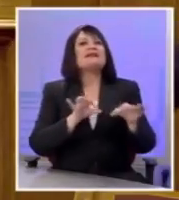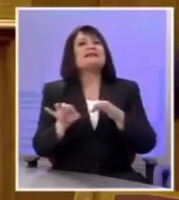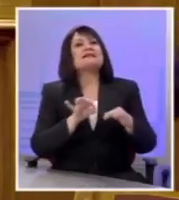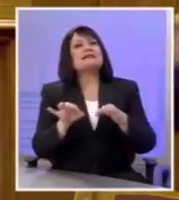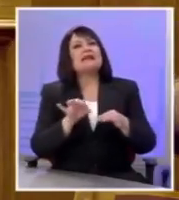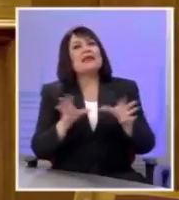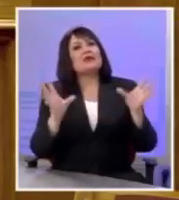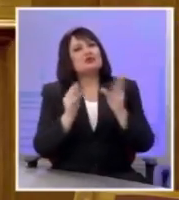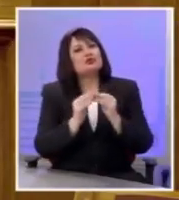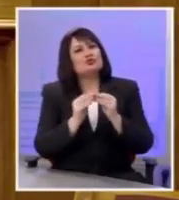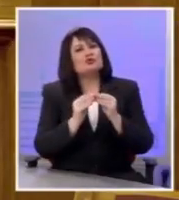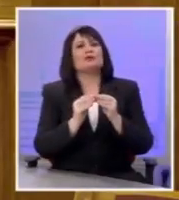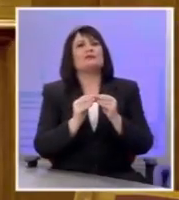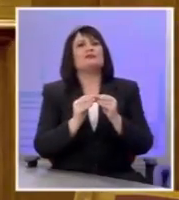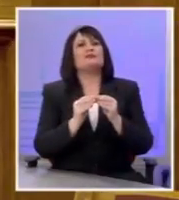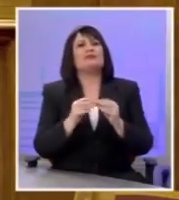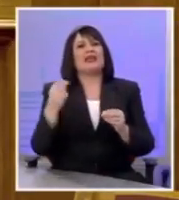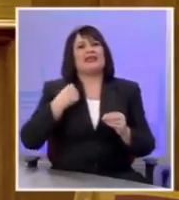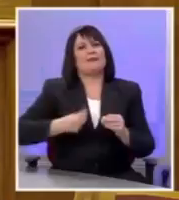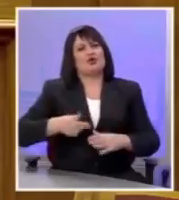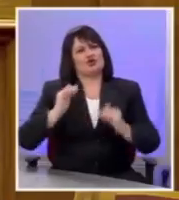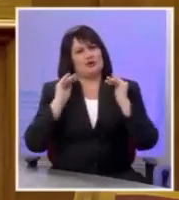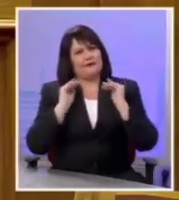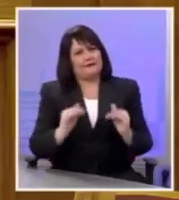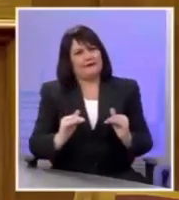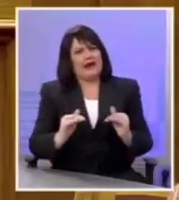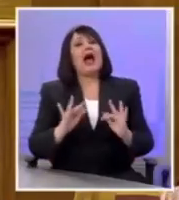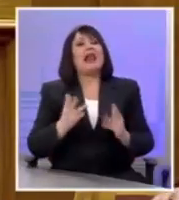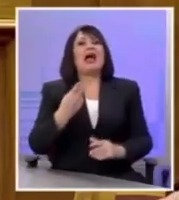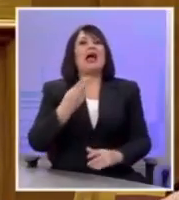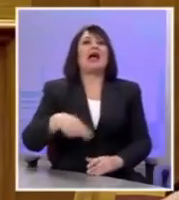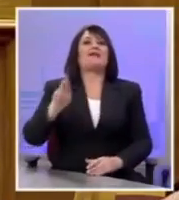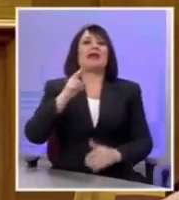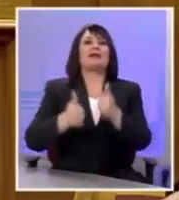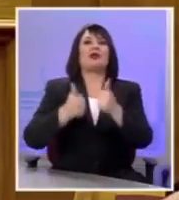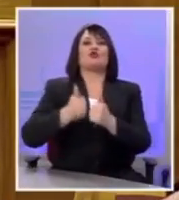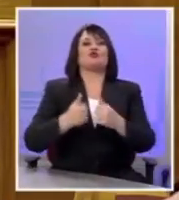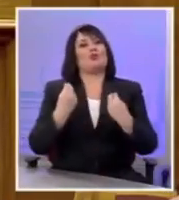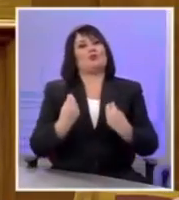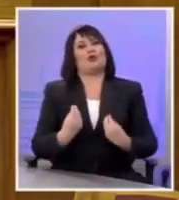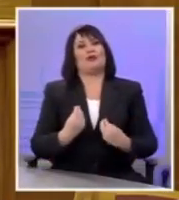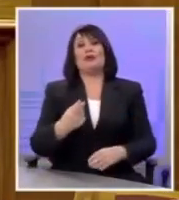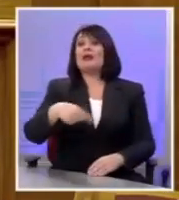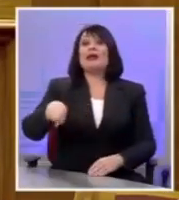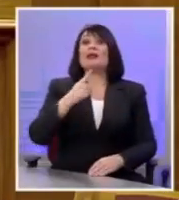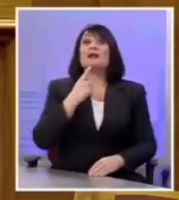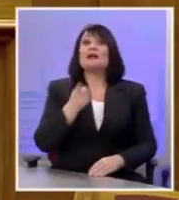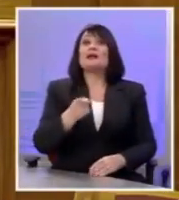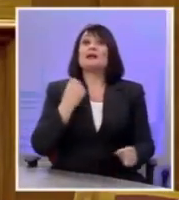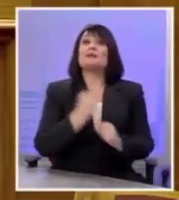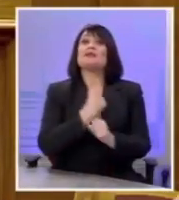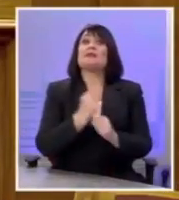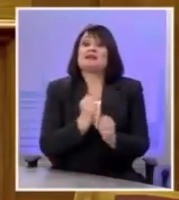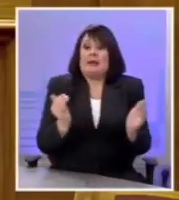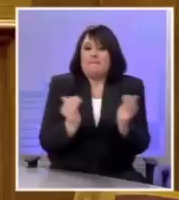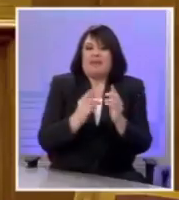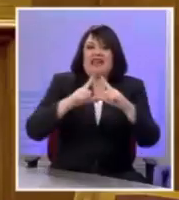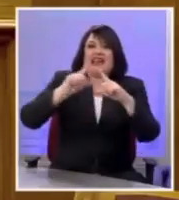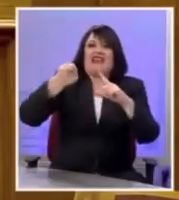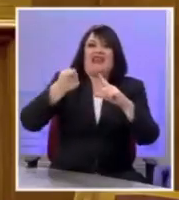ΑΔΜΙΕ που τον κρατάει στο δημόσιο χώρο αλλά αυξάνει τον ανταγωνισμό. Εσείς θα επιμένετε στη μικρή ΔΕΗ ή θα